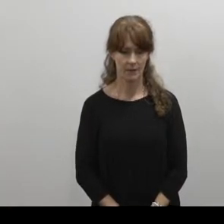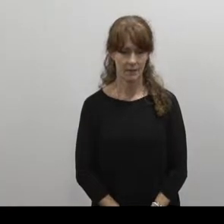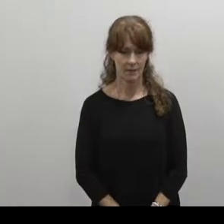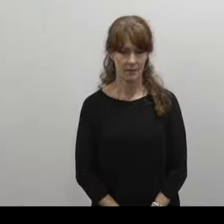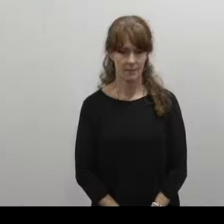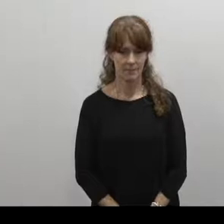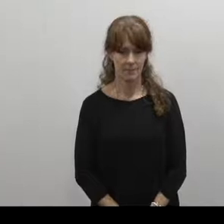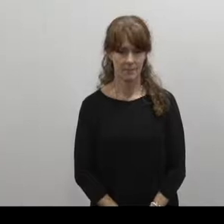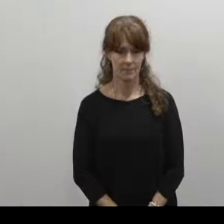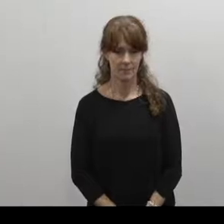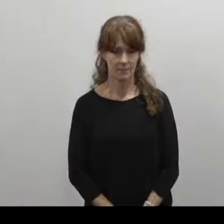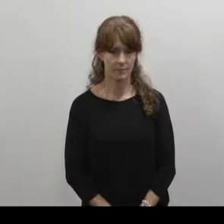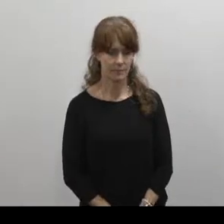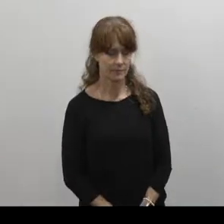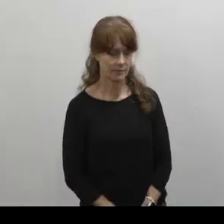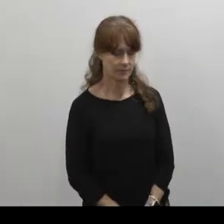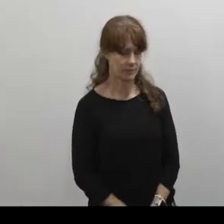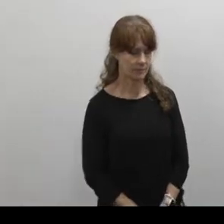cùng ở con chụp bộ pin và lấy là bao nhiêu